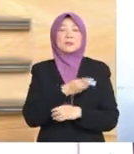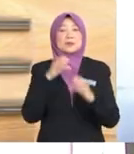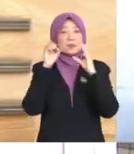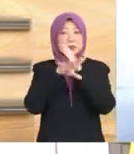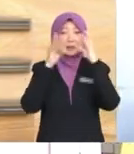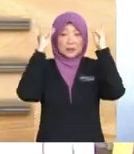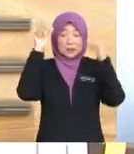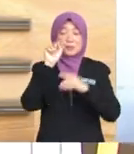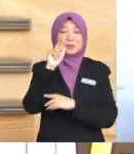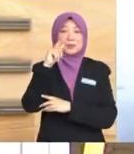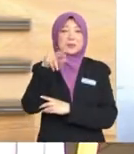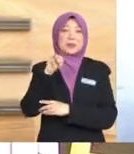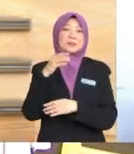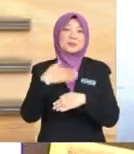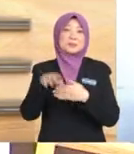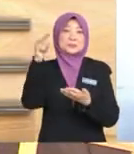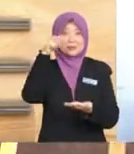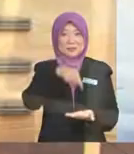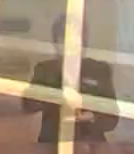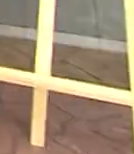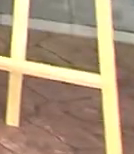TV KPM selepas ini.